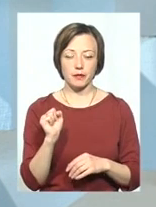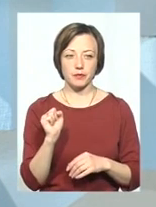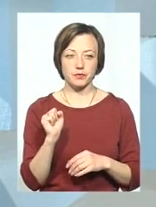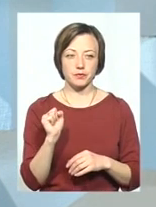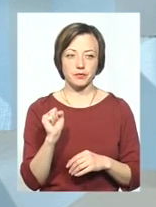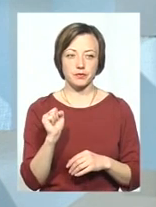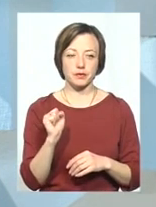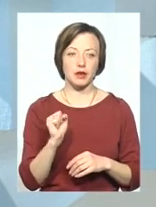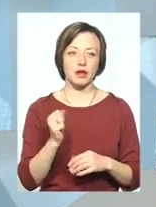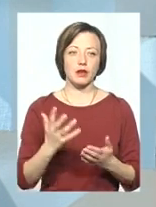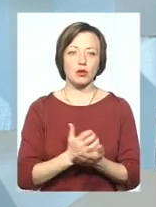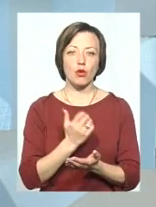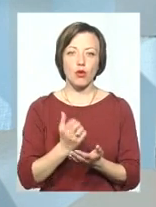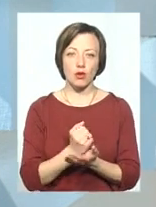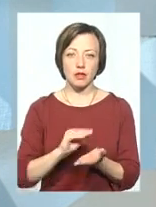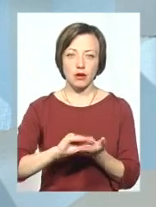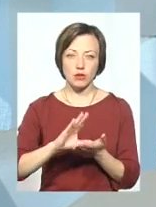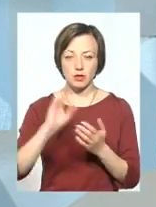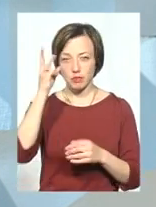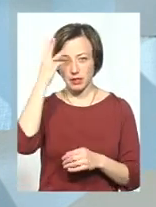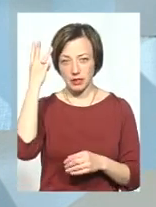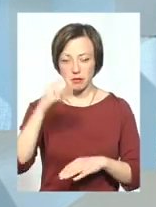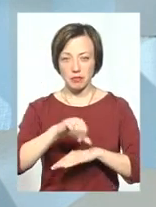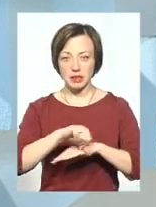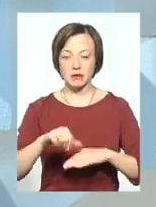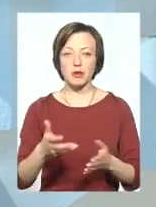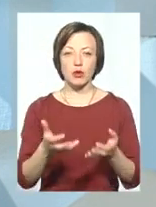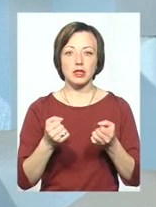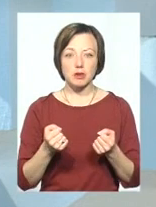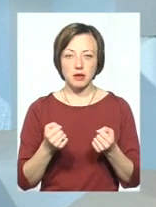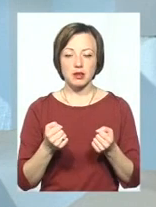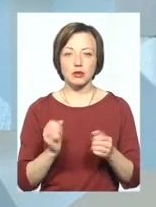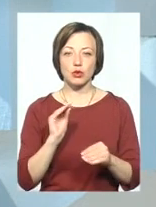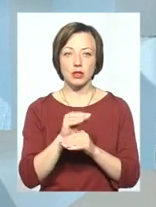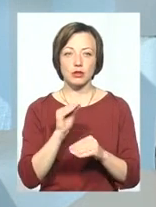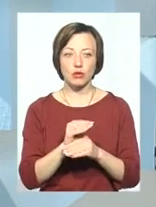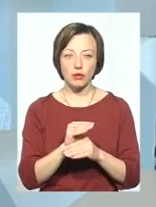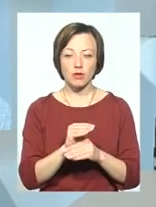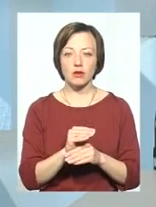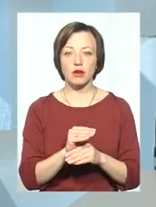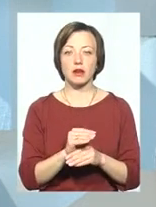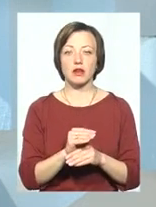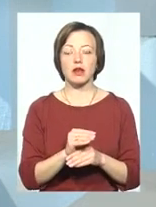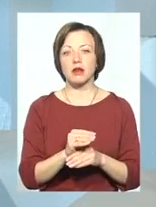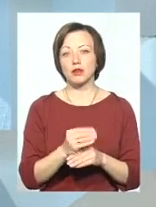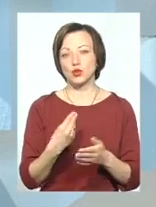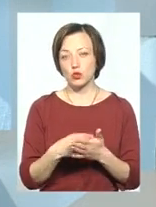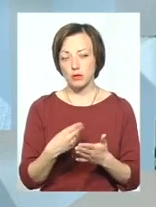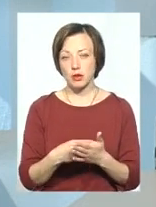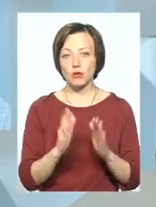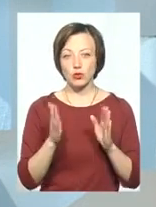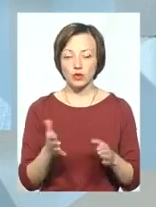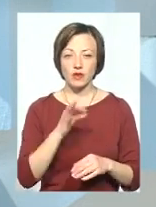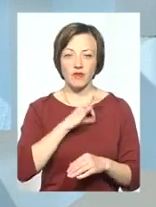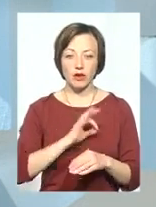на ті доходи, які надходять з Хмельницької митниці, ми отримали додаткові, достатньо вагомі цифри, суми, які